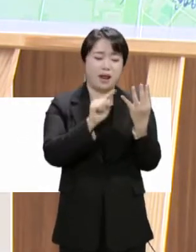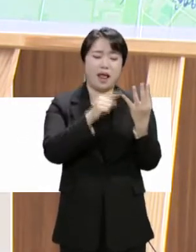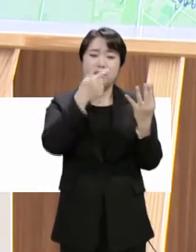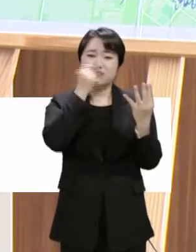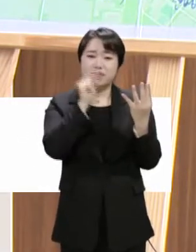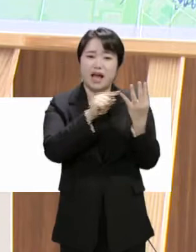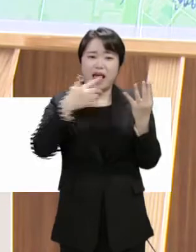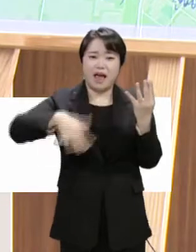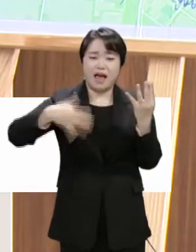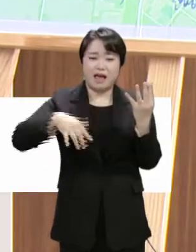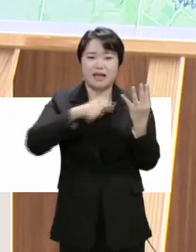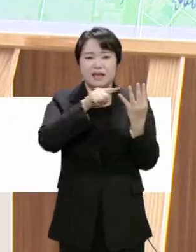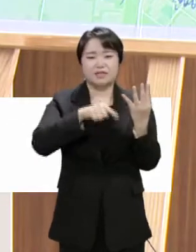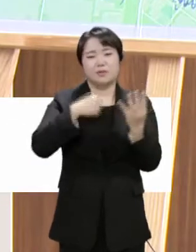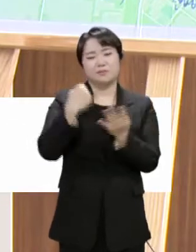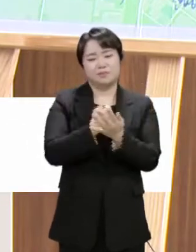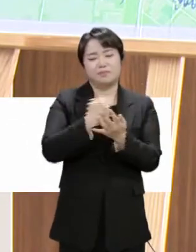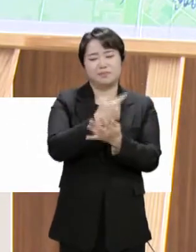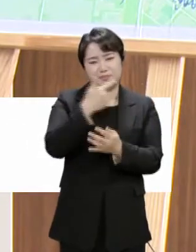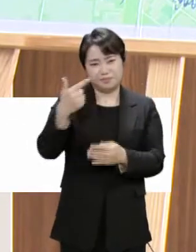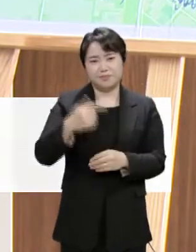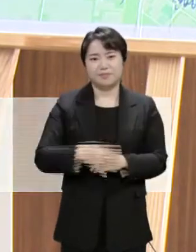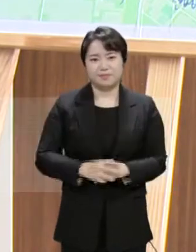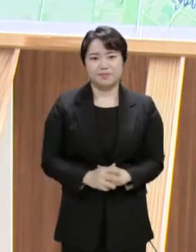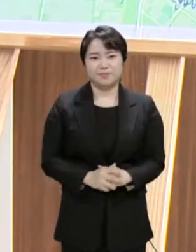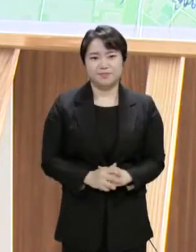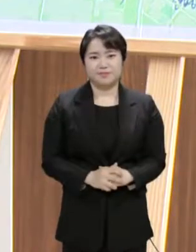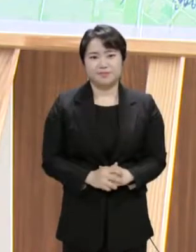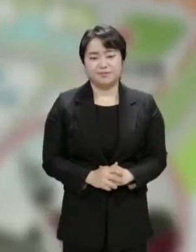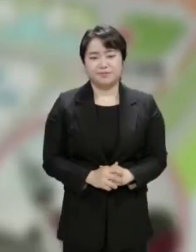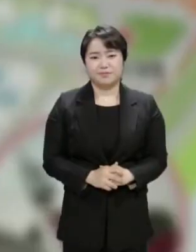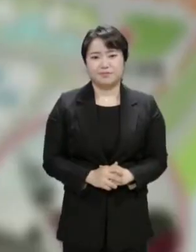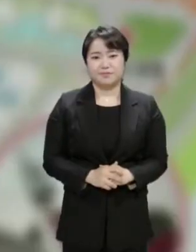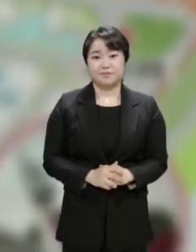못한 거는 아직도 좀 아쉬움이 제일 많이 남습니다.